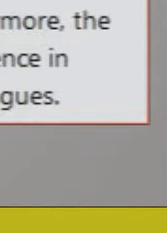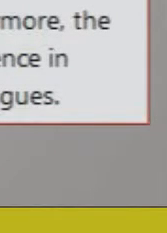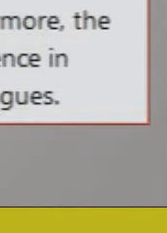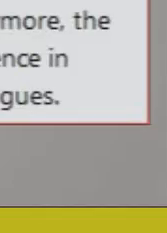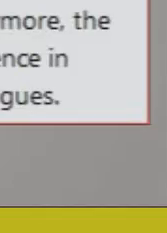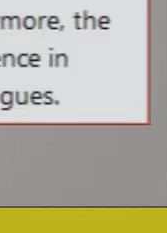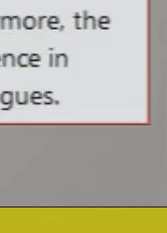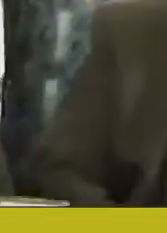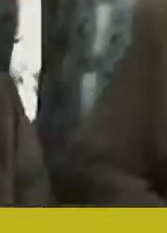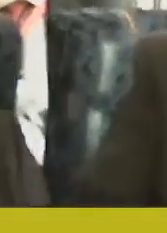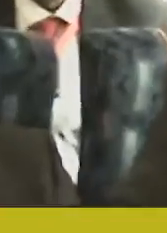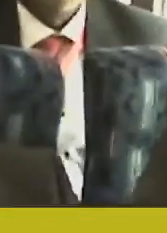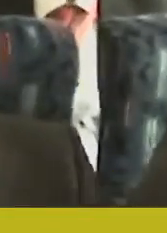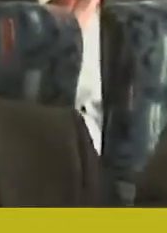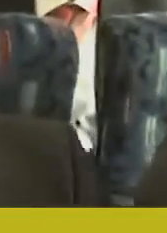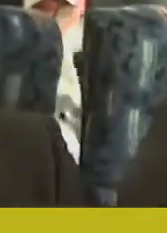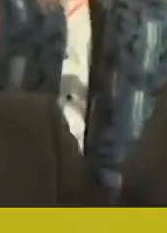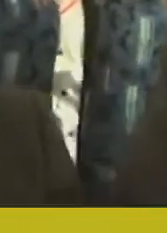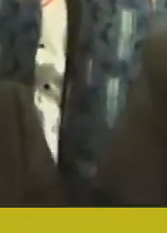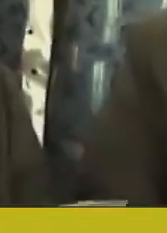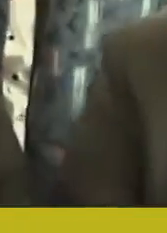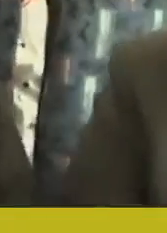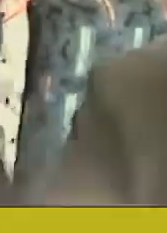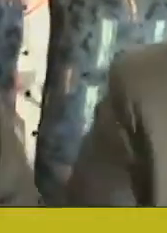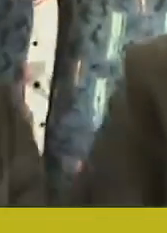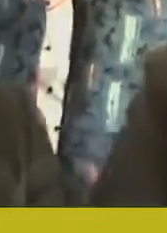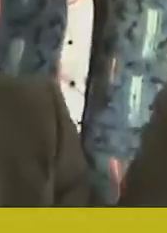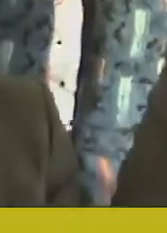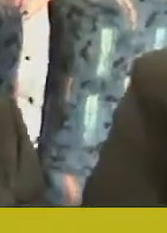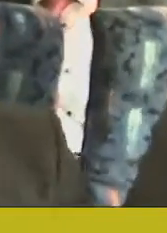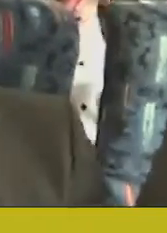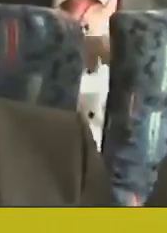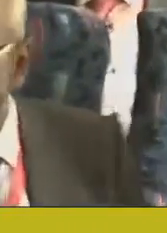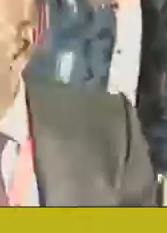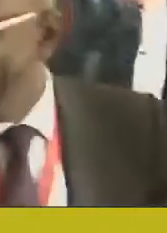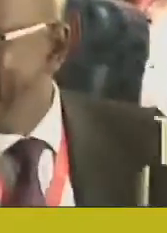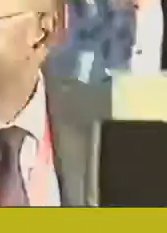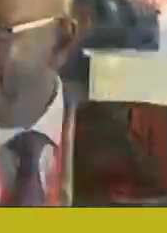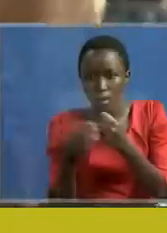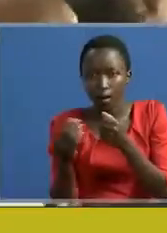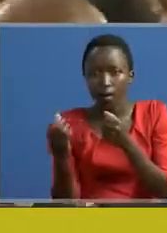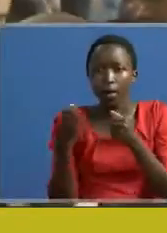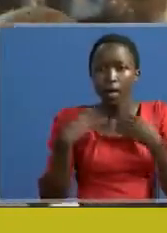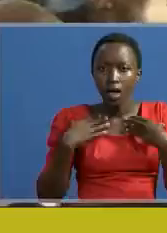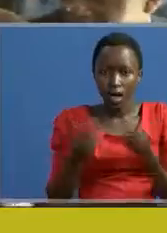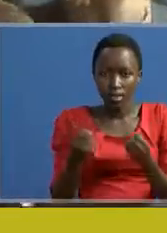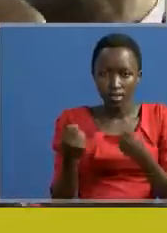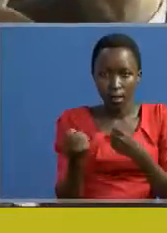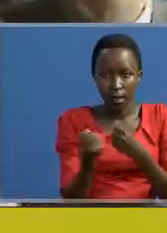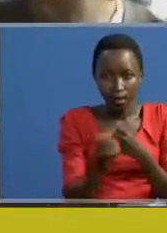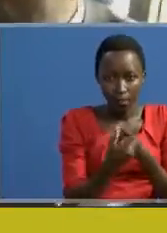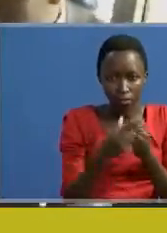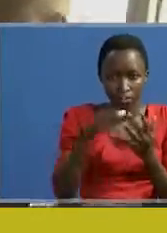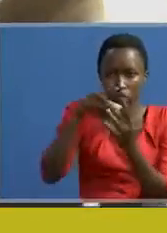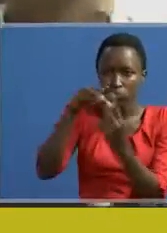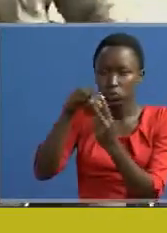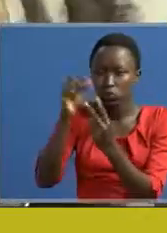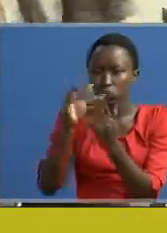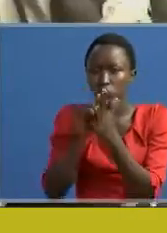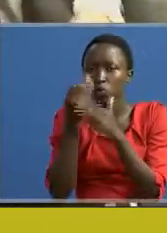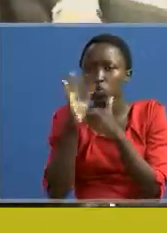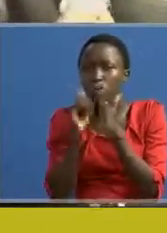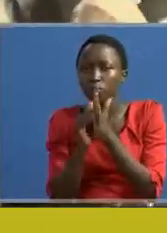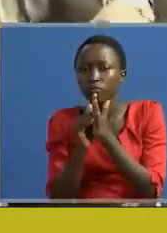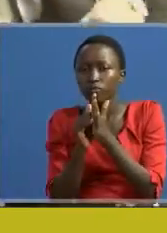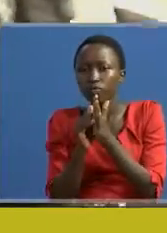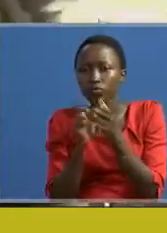wa biashara. Hapo Mei mwaka 2019, waziri wa afya Sicily Kariuki alimteua kama mwanachama wa